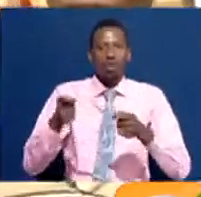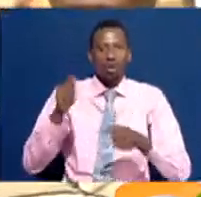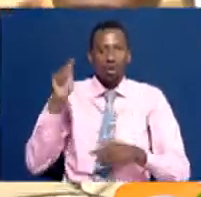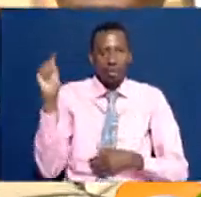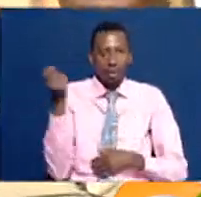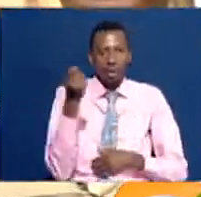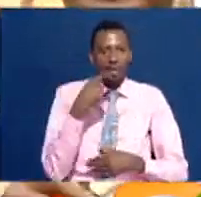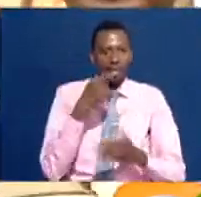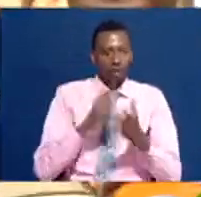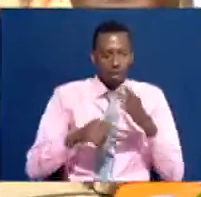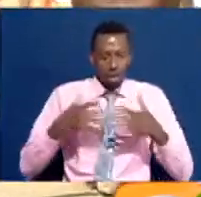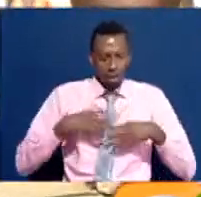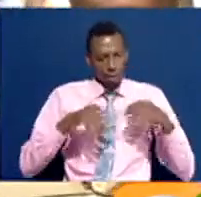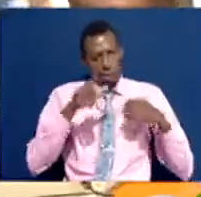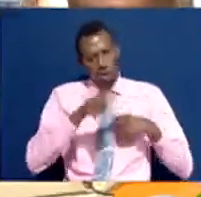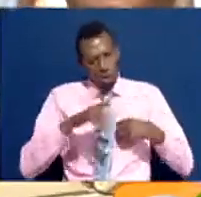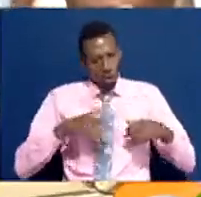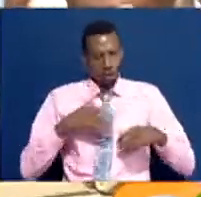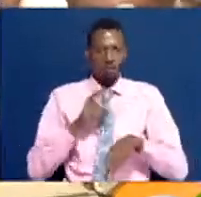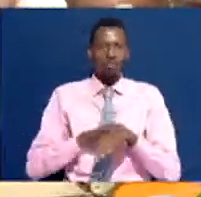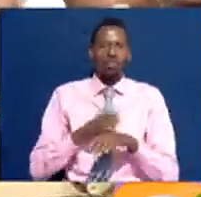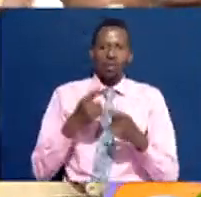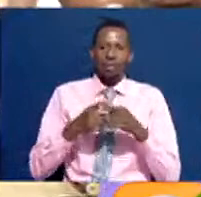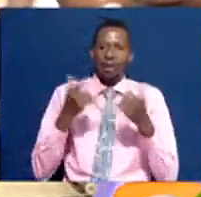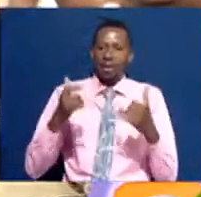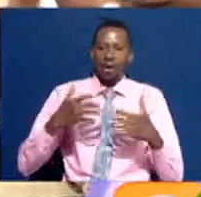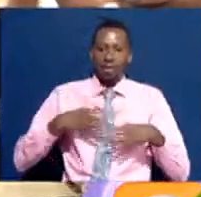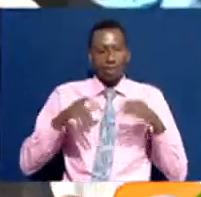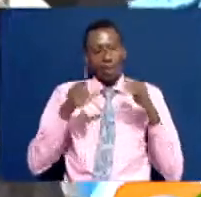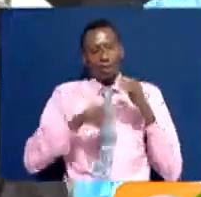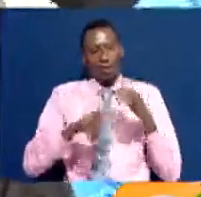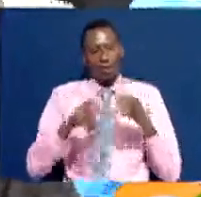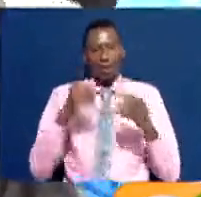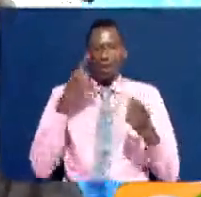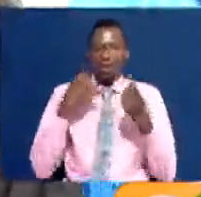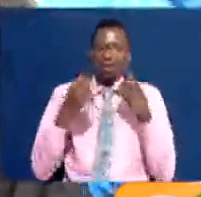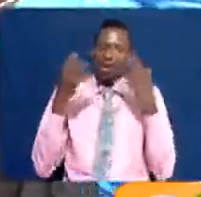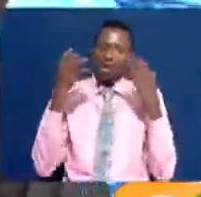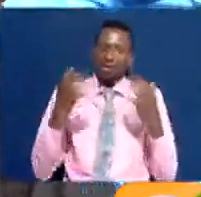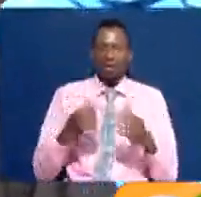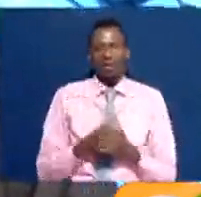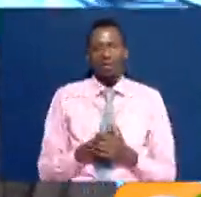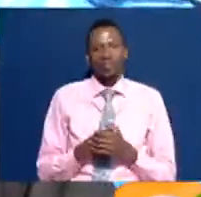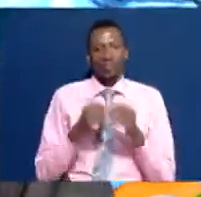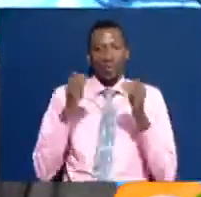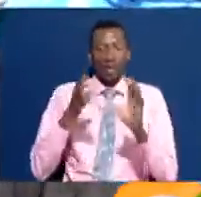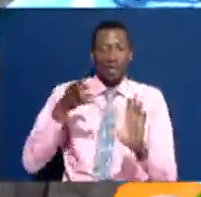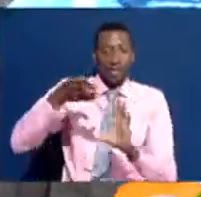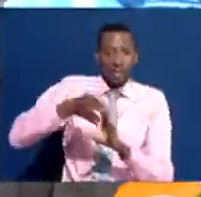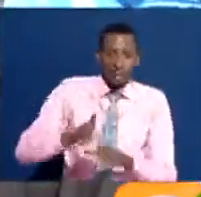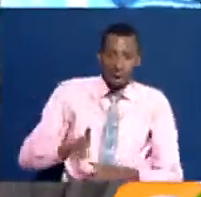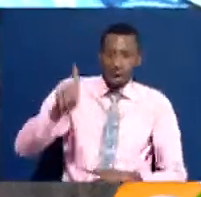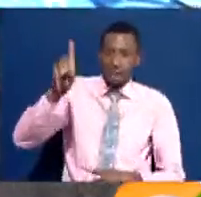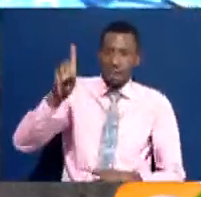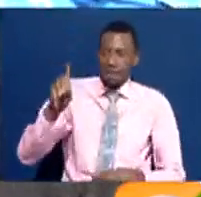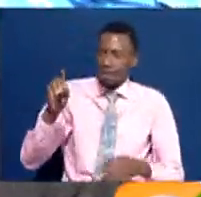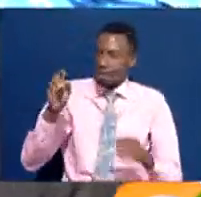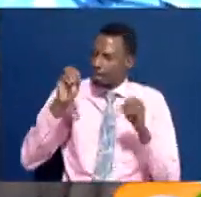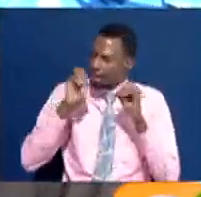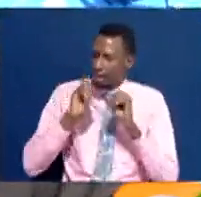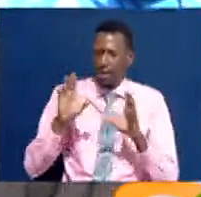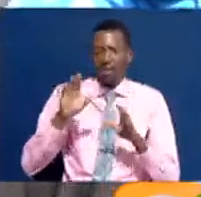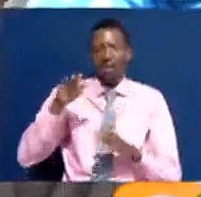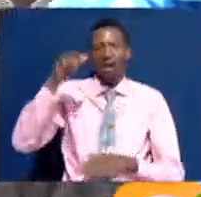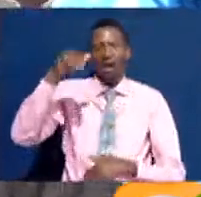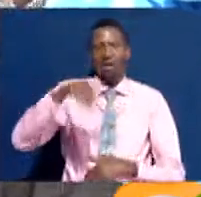wanaenda kusikia vizuri. Sasa aslas wanalia mbaya mbofu. Kama mafuta imepanda, hakuna kitu itakuwa chini. Kwa